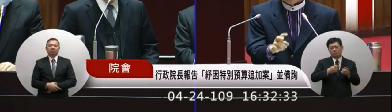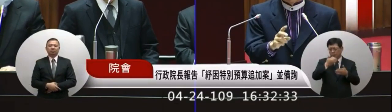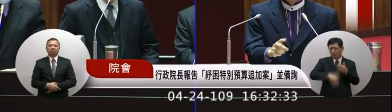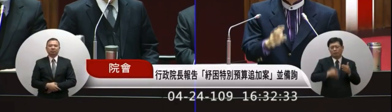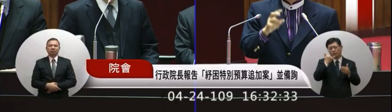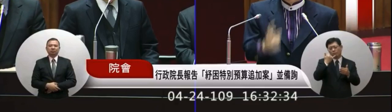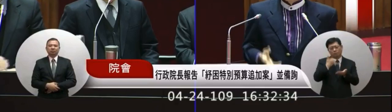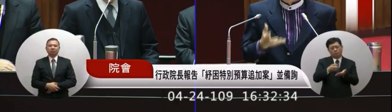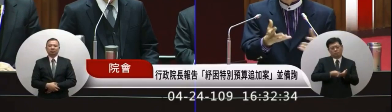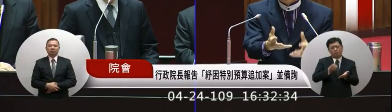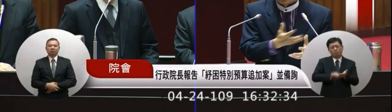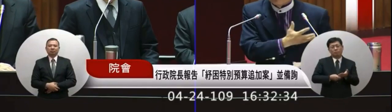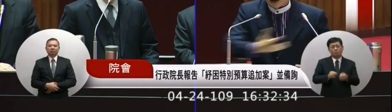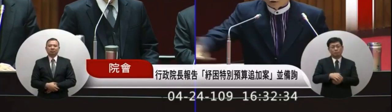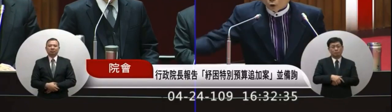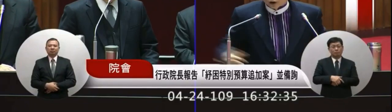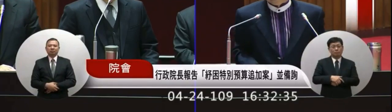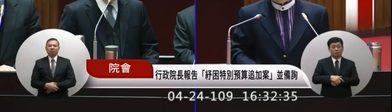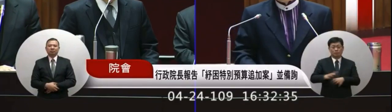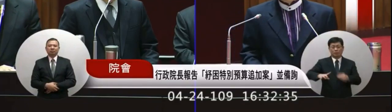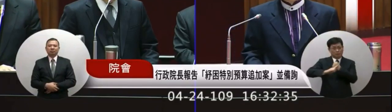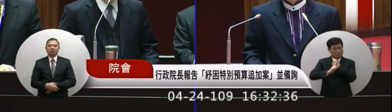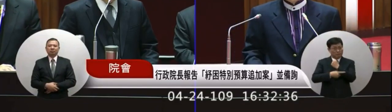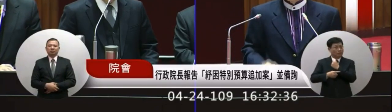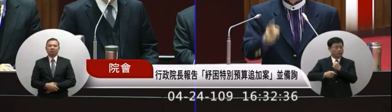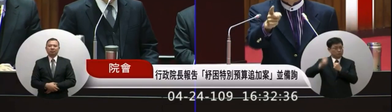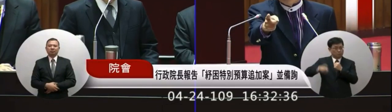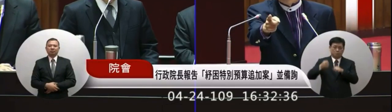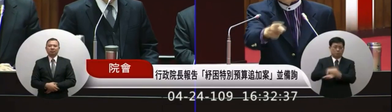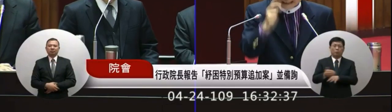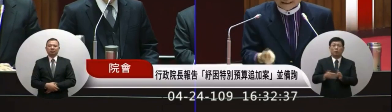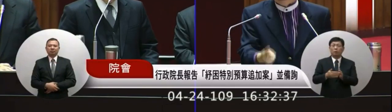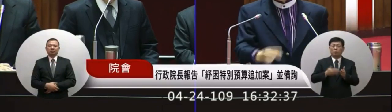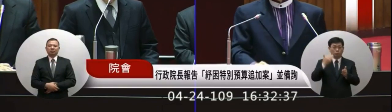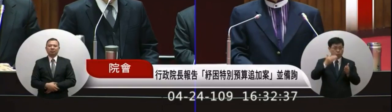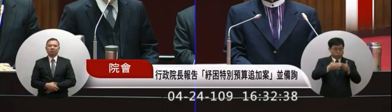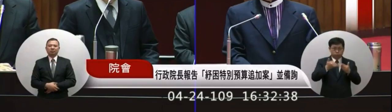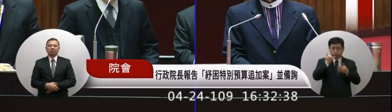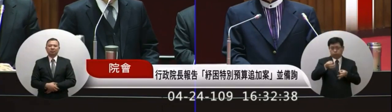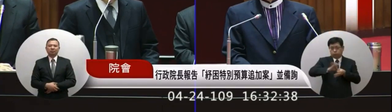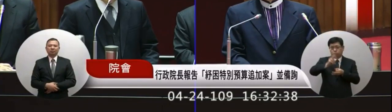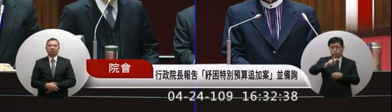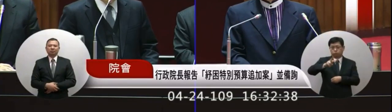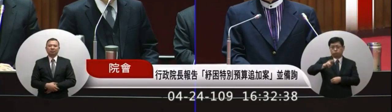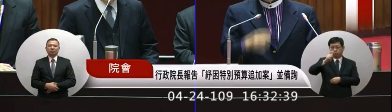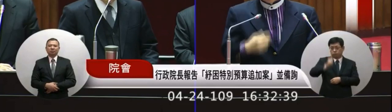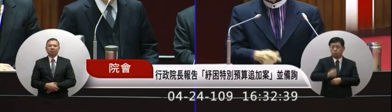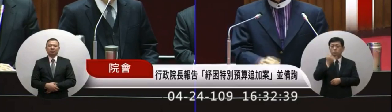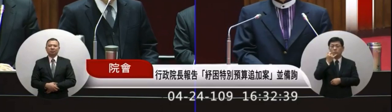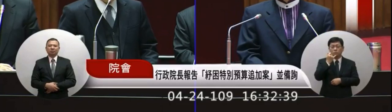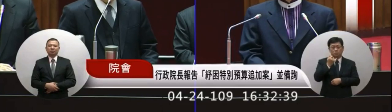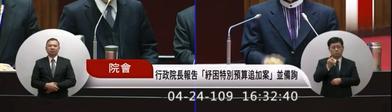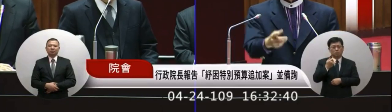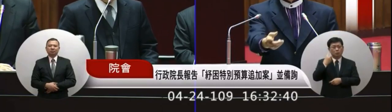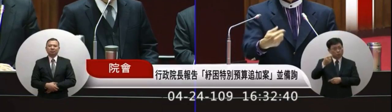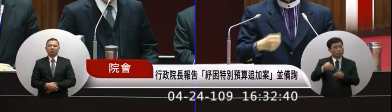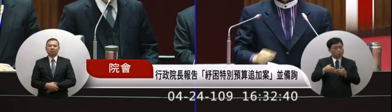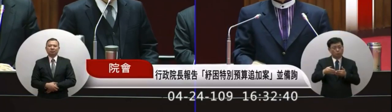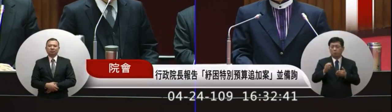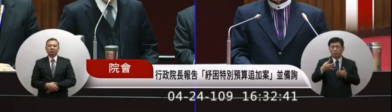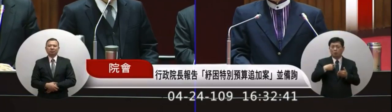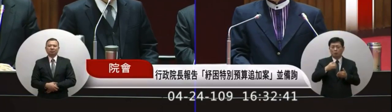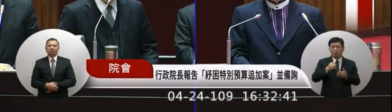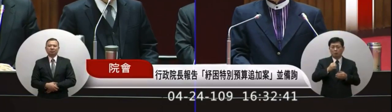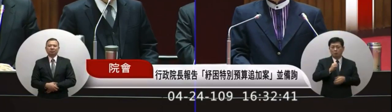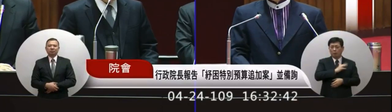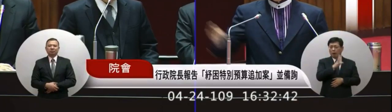以，不加计较，我们已经法过了嘛。你有必要再加2000亿啦？啊，我认为是有必要，因为什么时候